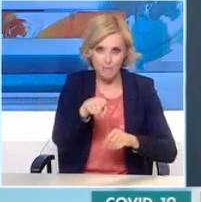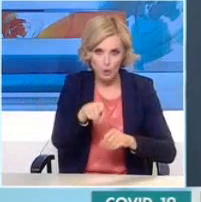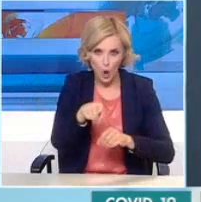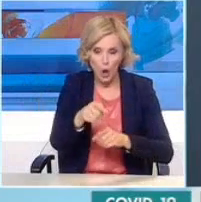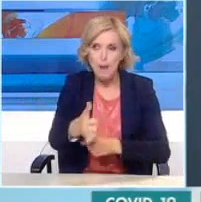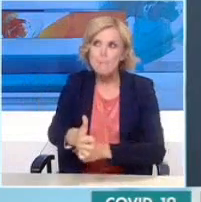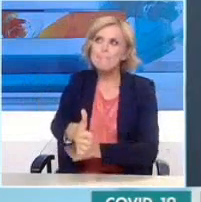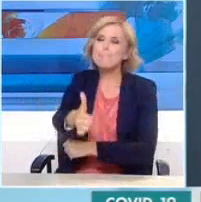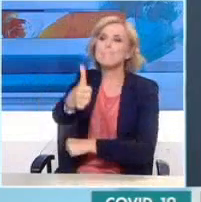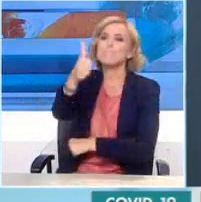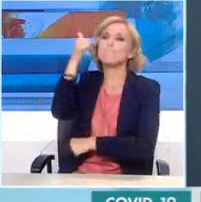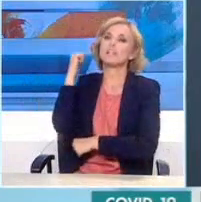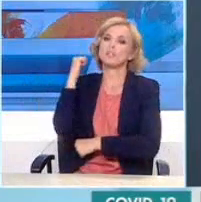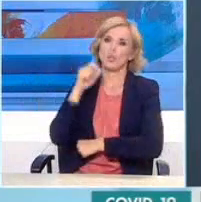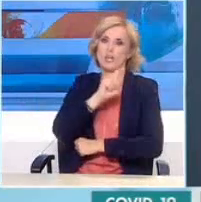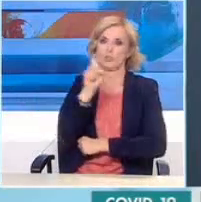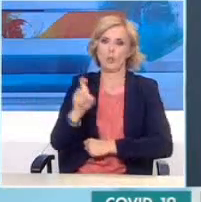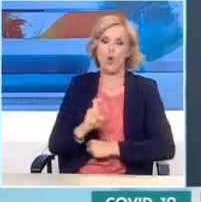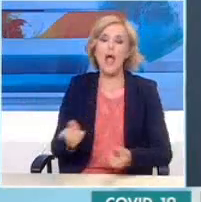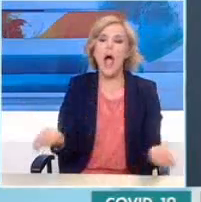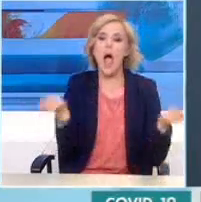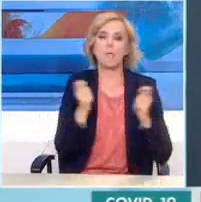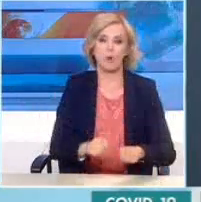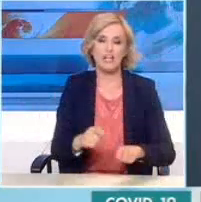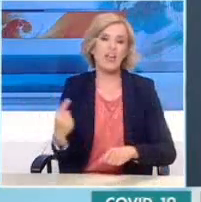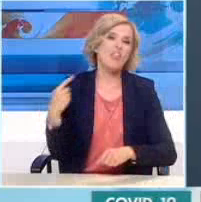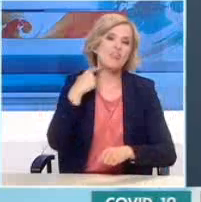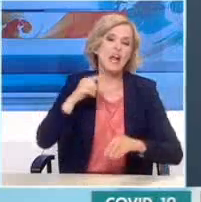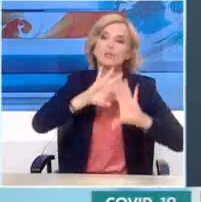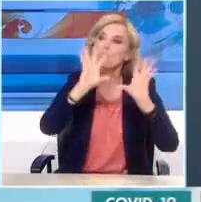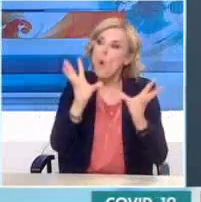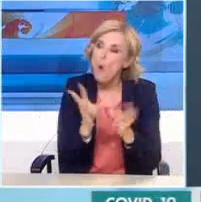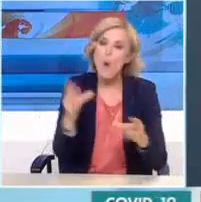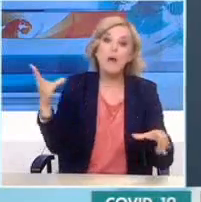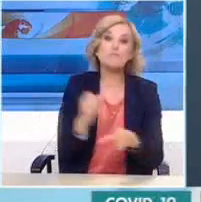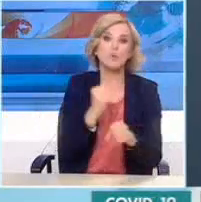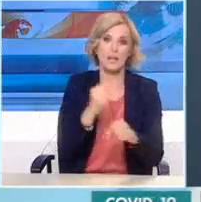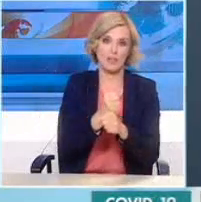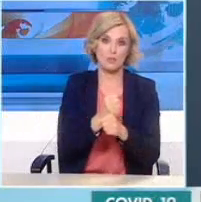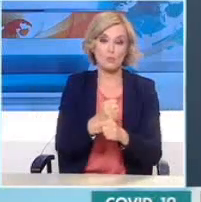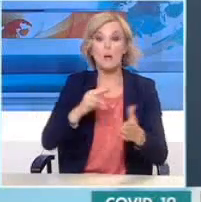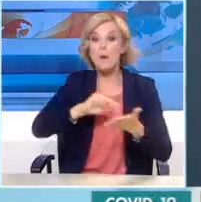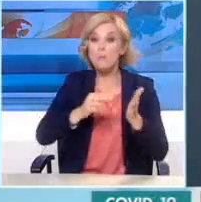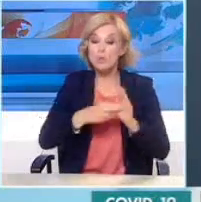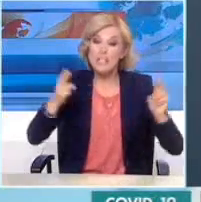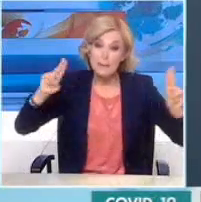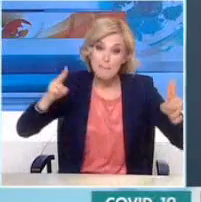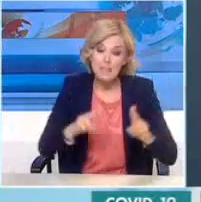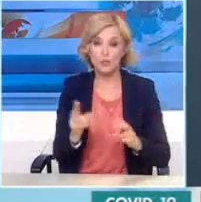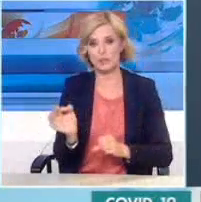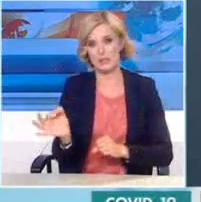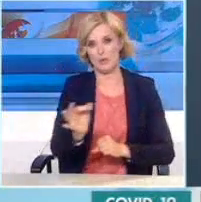εφησυχάζουμε, δεν διακινδυνεύουμε να χάσουμε αυτά που κερδίσαμε. Πρέπει να περιορίσουμε ακόμα περισσότερο τη διασπορά του ιού. Σας ευχαριστώ.